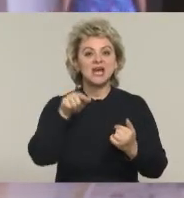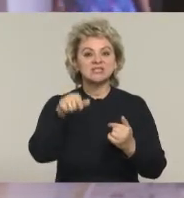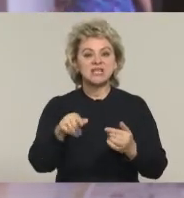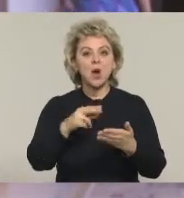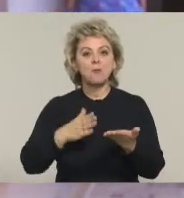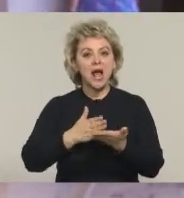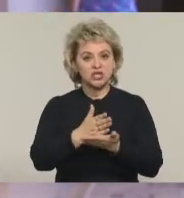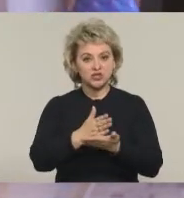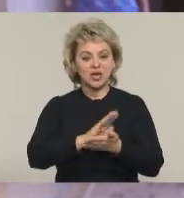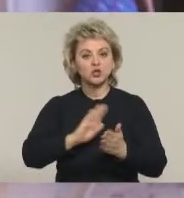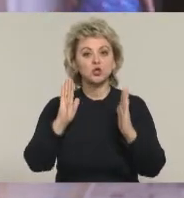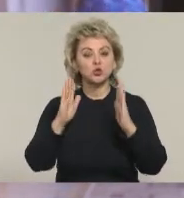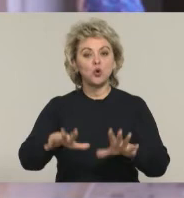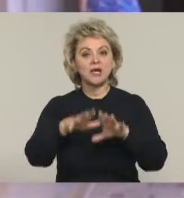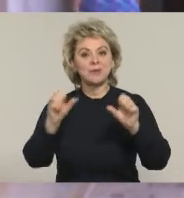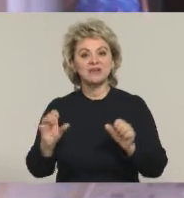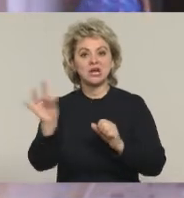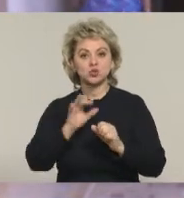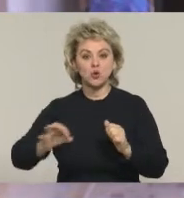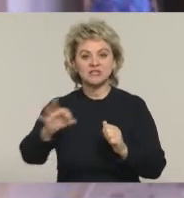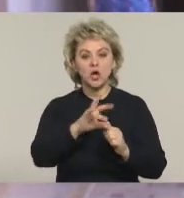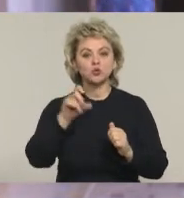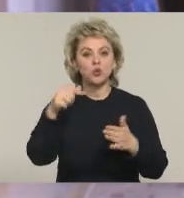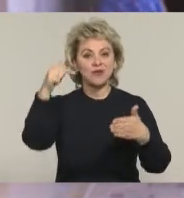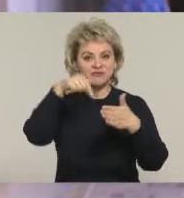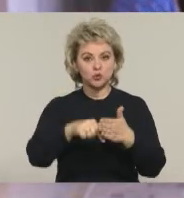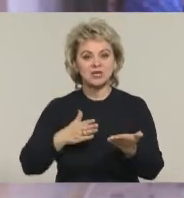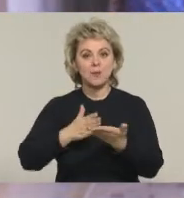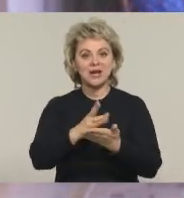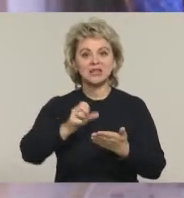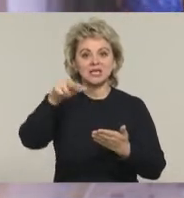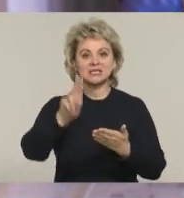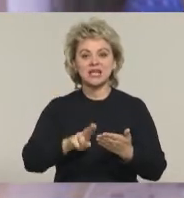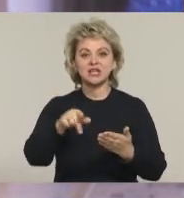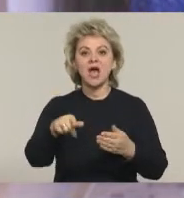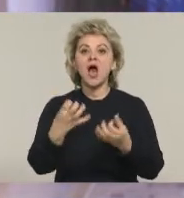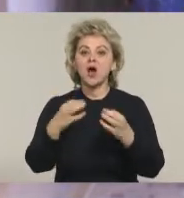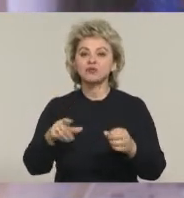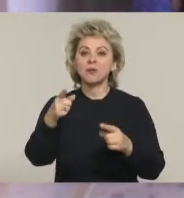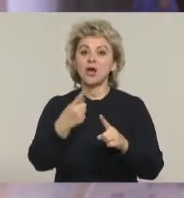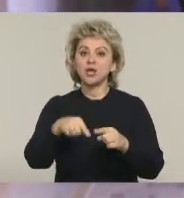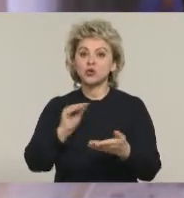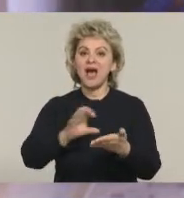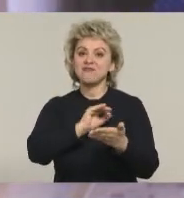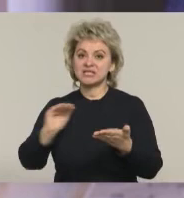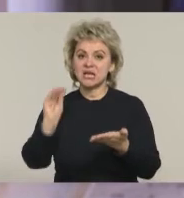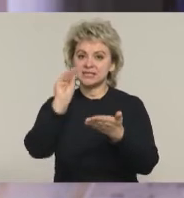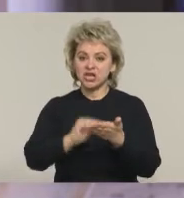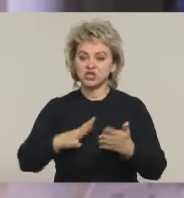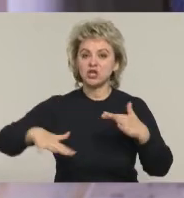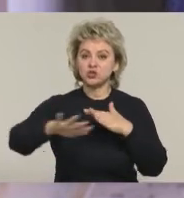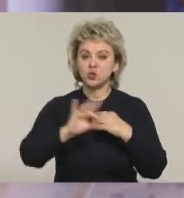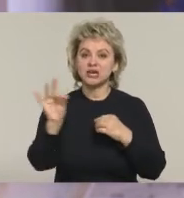политика не только правительства Ростовской области, но и внутренняя политика национальных автономий, которые официально зарегистрированы на